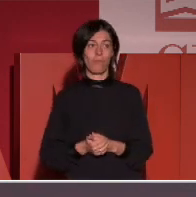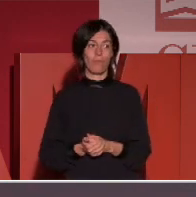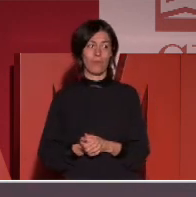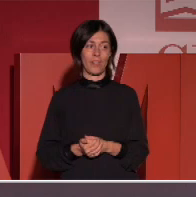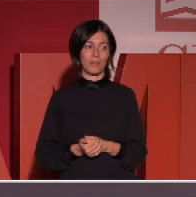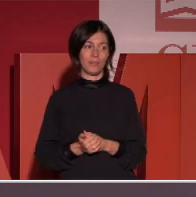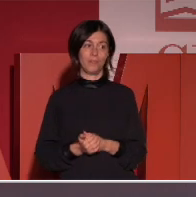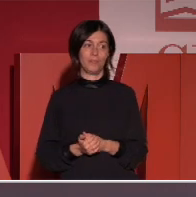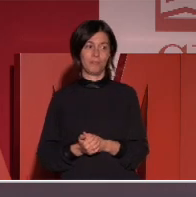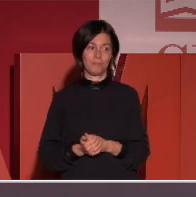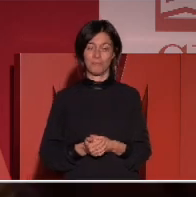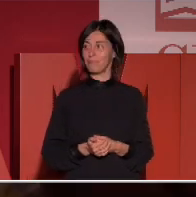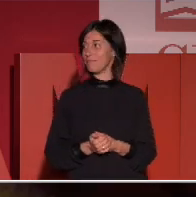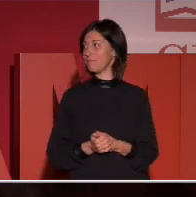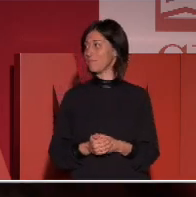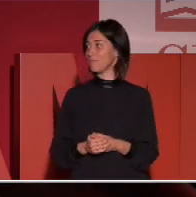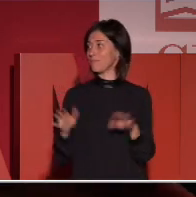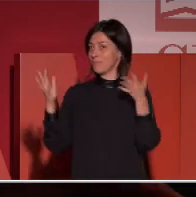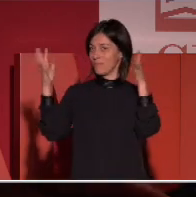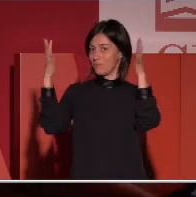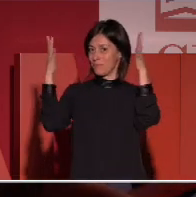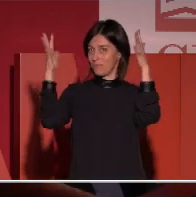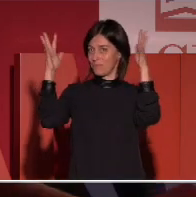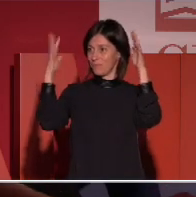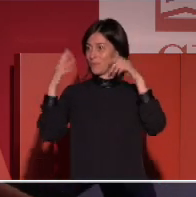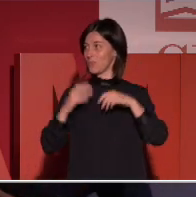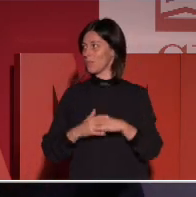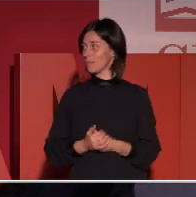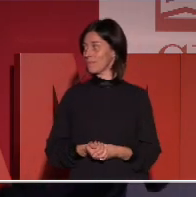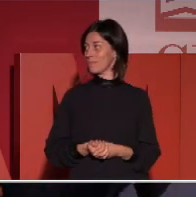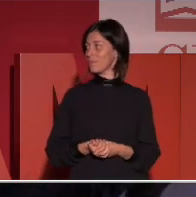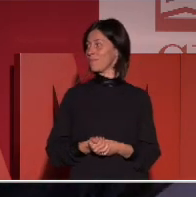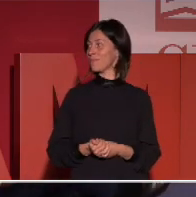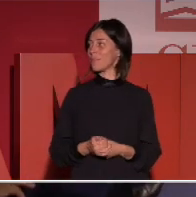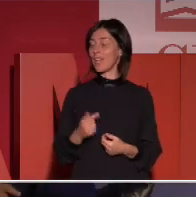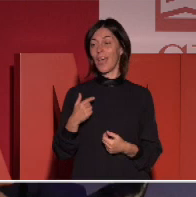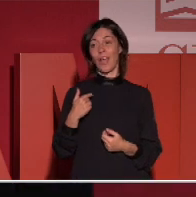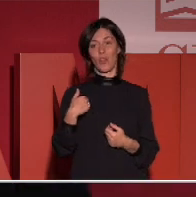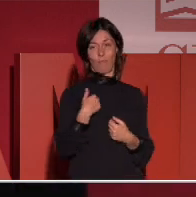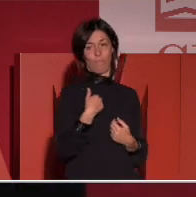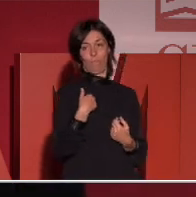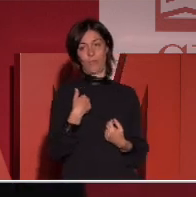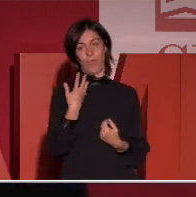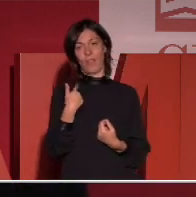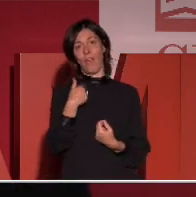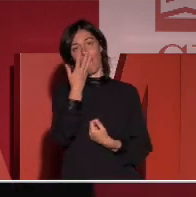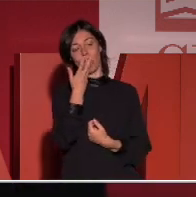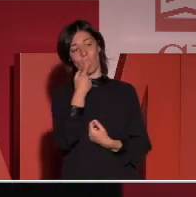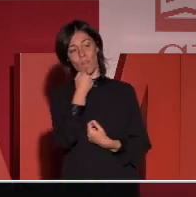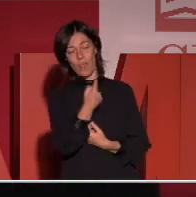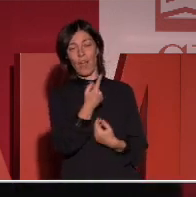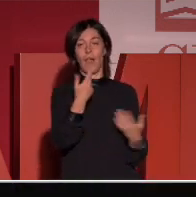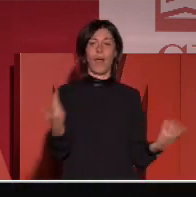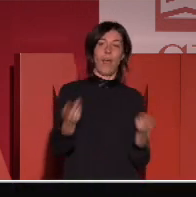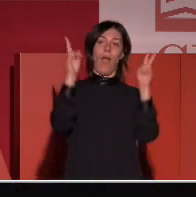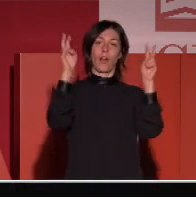sennò sono molto tirare in tono allora volevo dirti e non siano poi tutto sto gran parlare di femminile